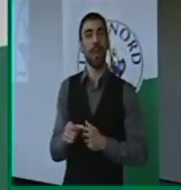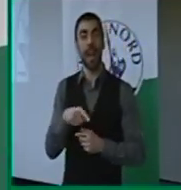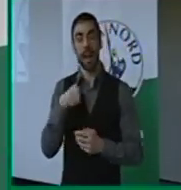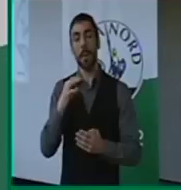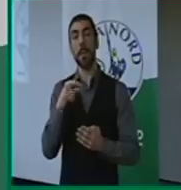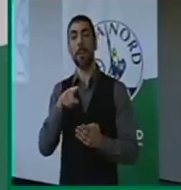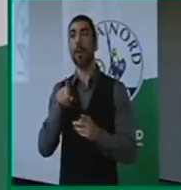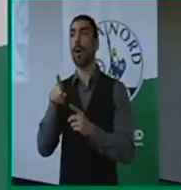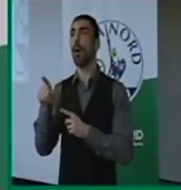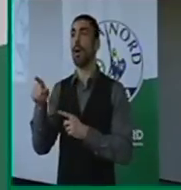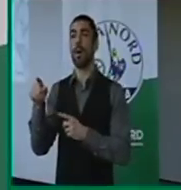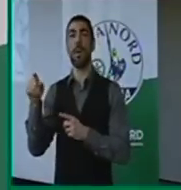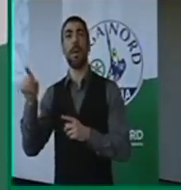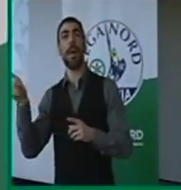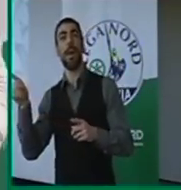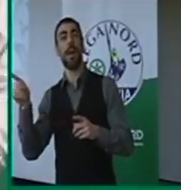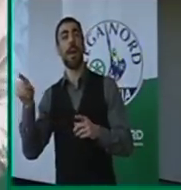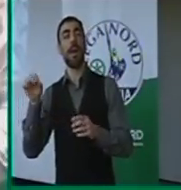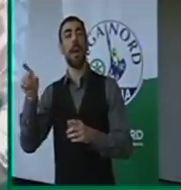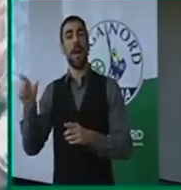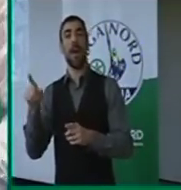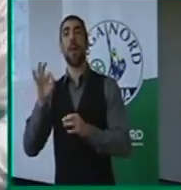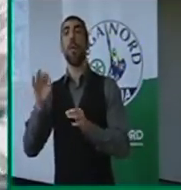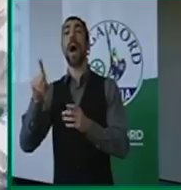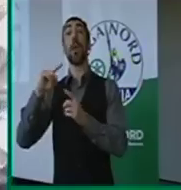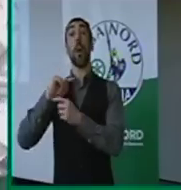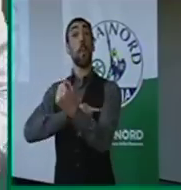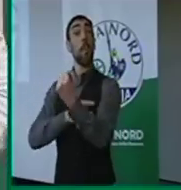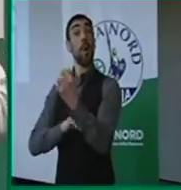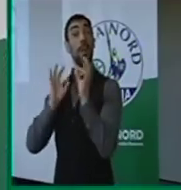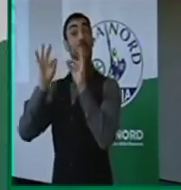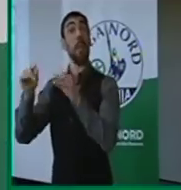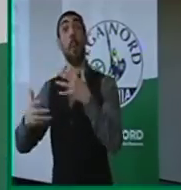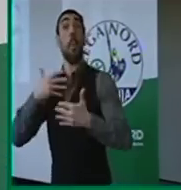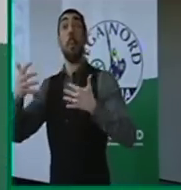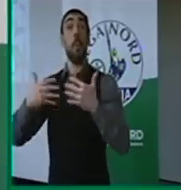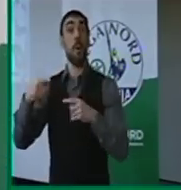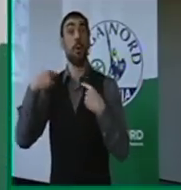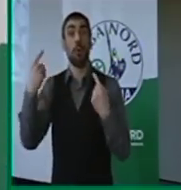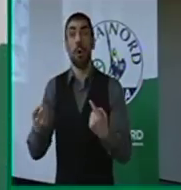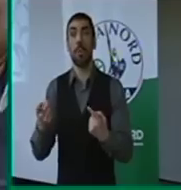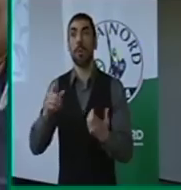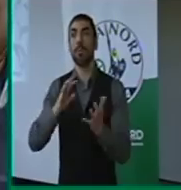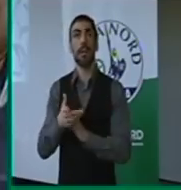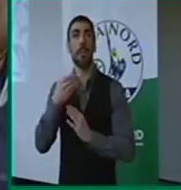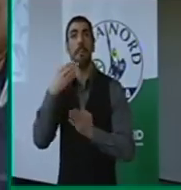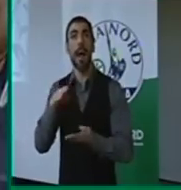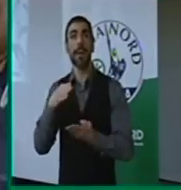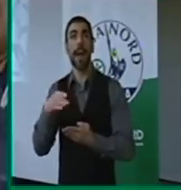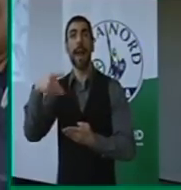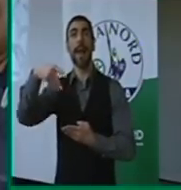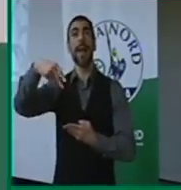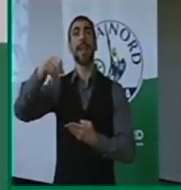tanto quell'idea lì Lancia in resta e poi una volta arrivato a un minimo di potere pum pum pum era un maiale si chiamava